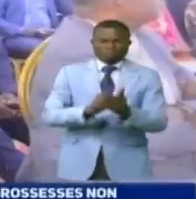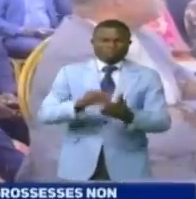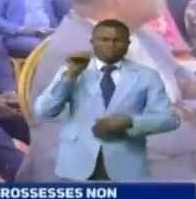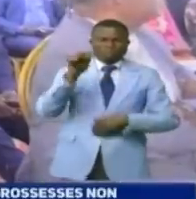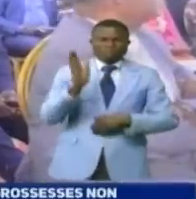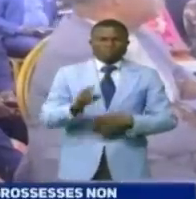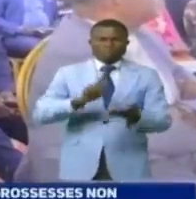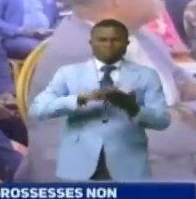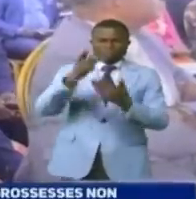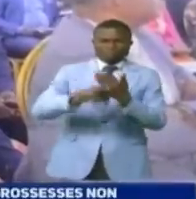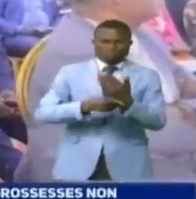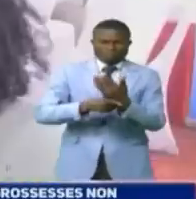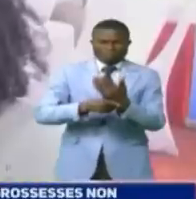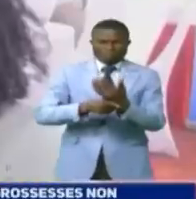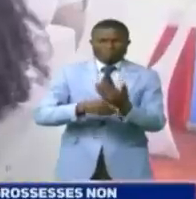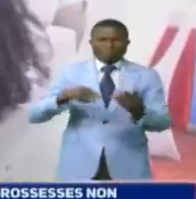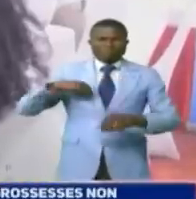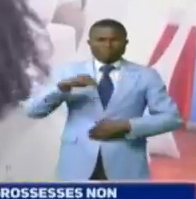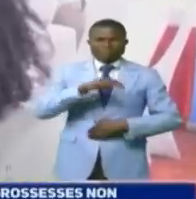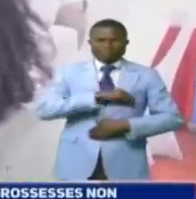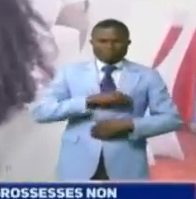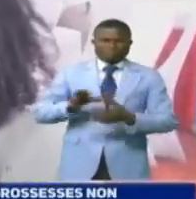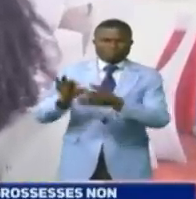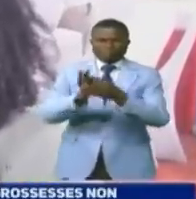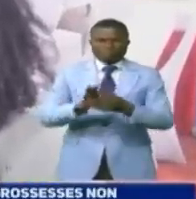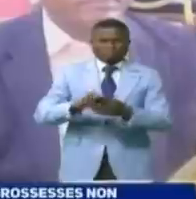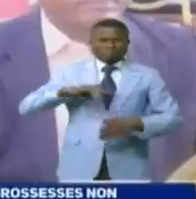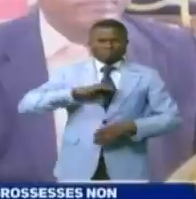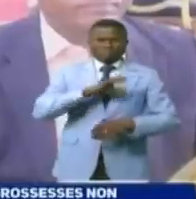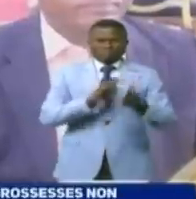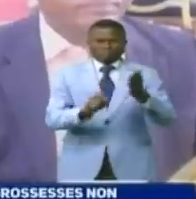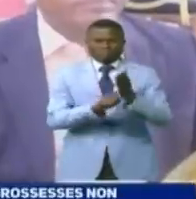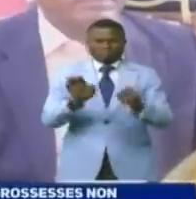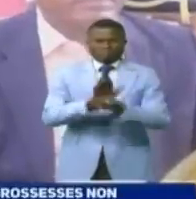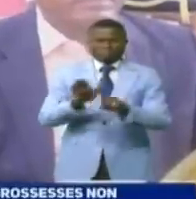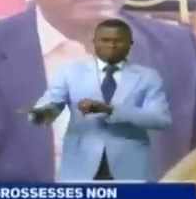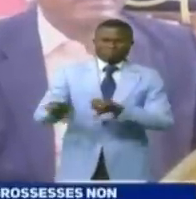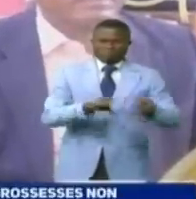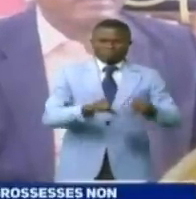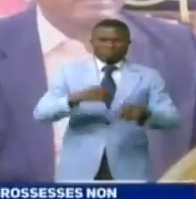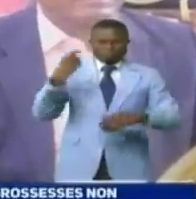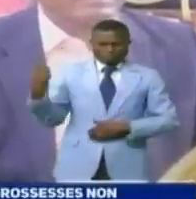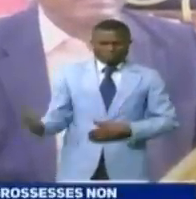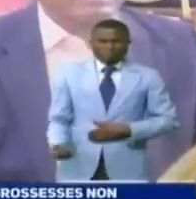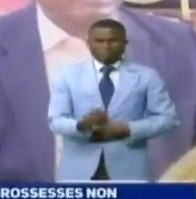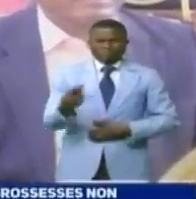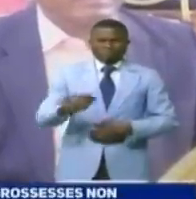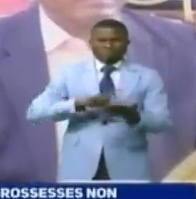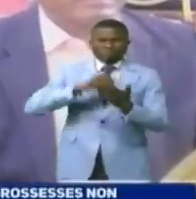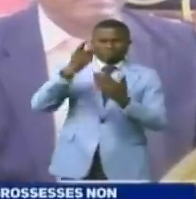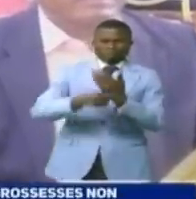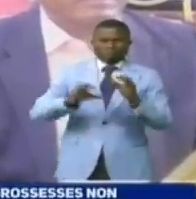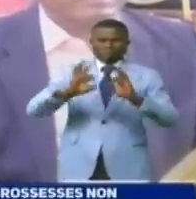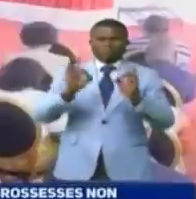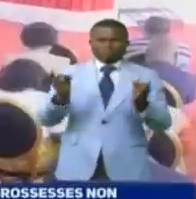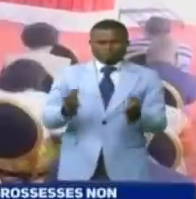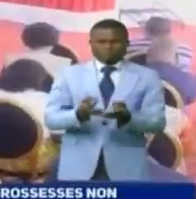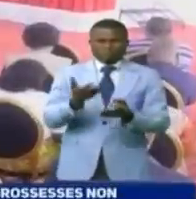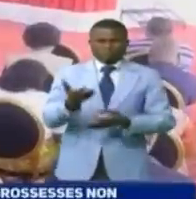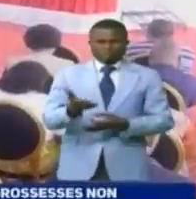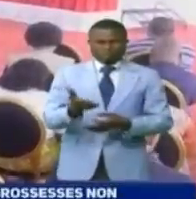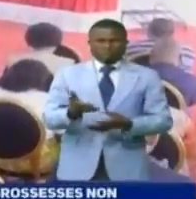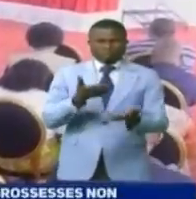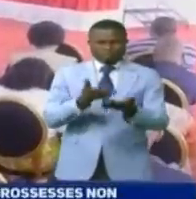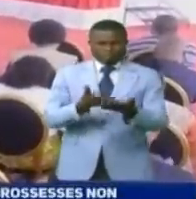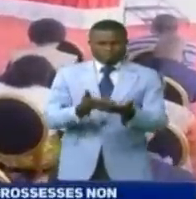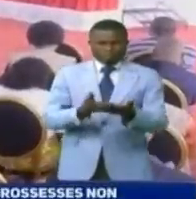programme sans oublier les membres de la coordination du comité technique multisectoriel permanent de la planification familiale. À